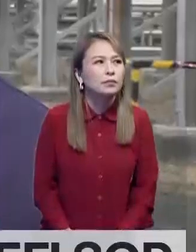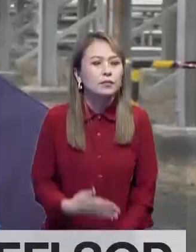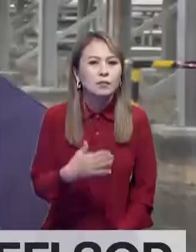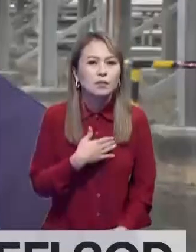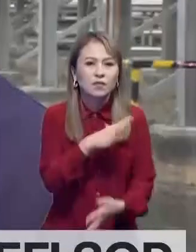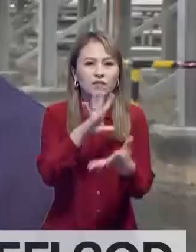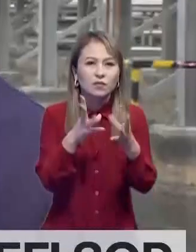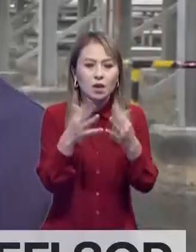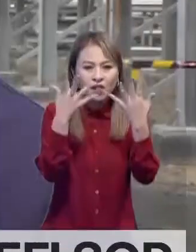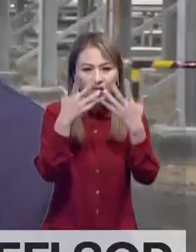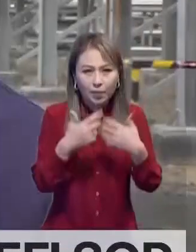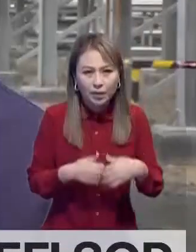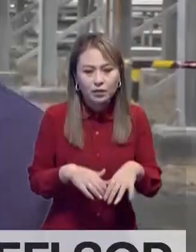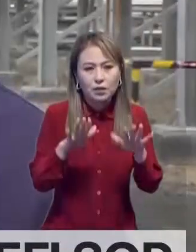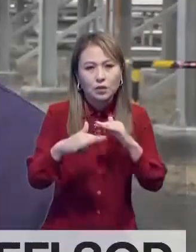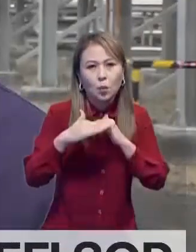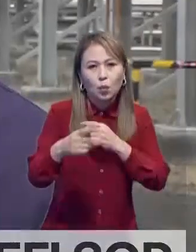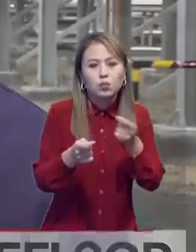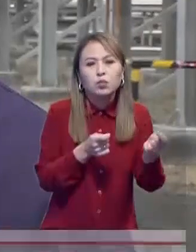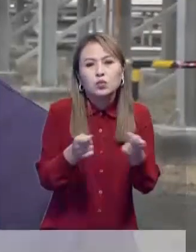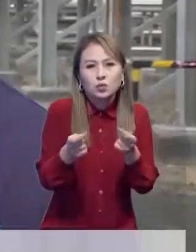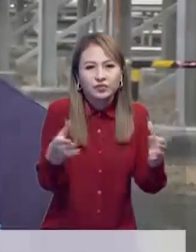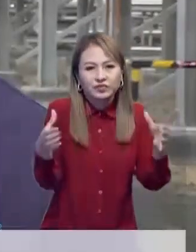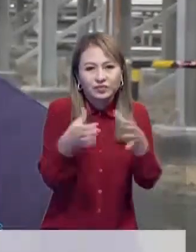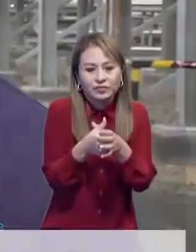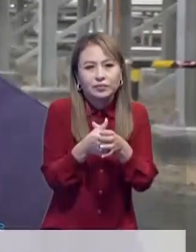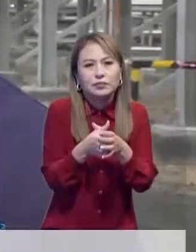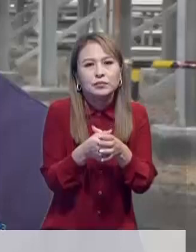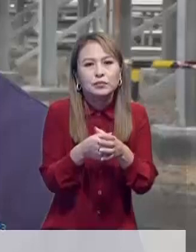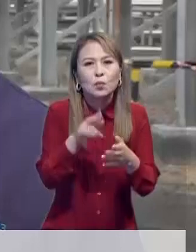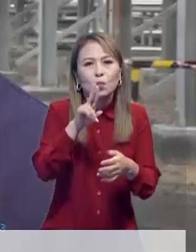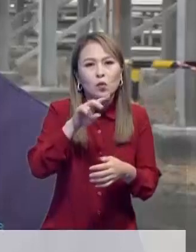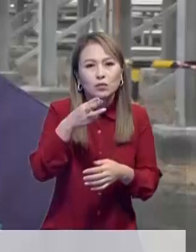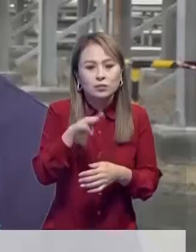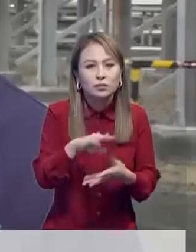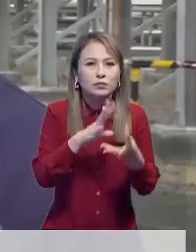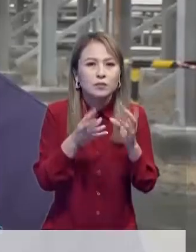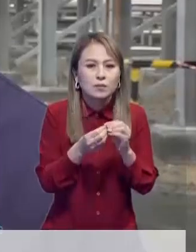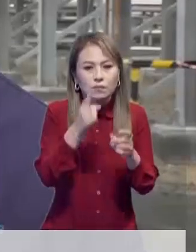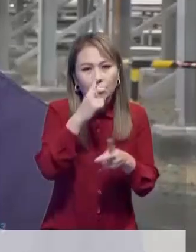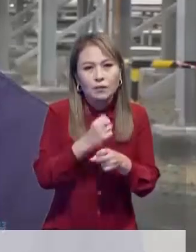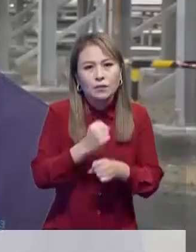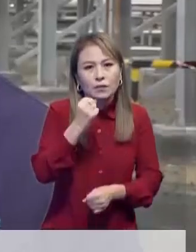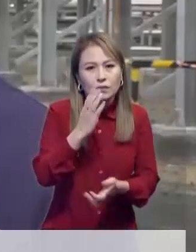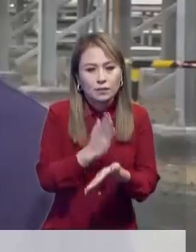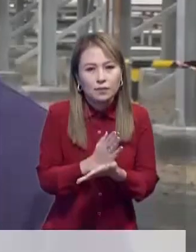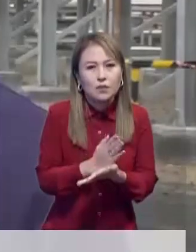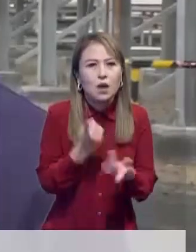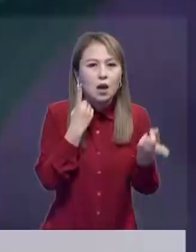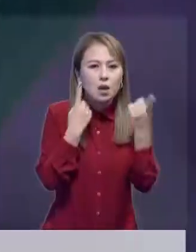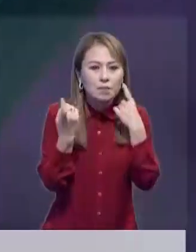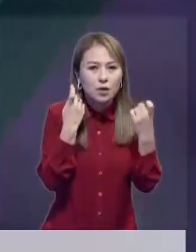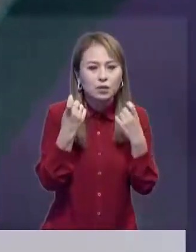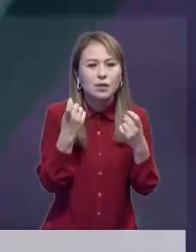толық автоматтандырылған орталық басқару пультінде, орталық басқару пульт операторы бәрін қадағалап отырады.